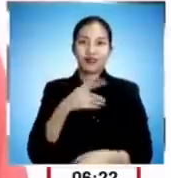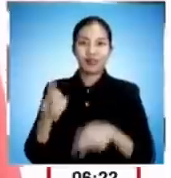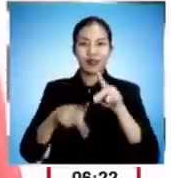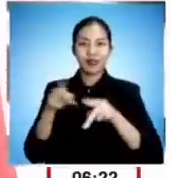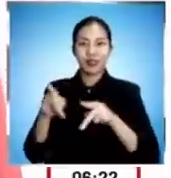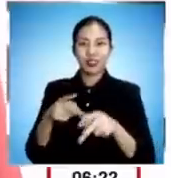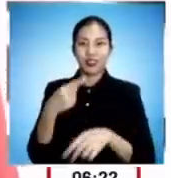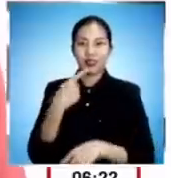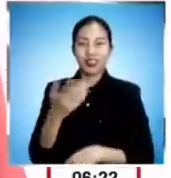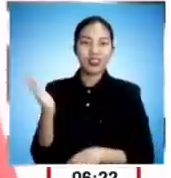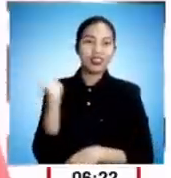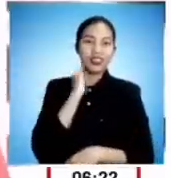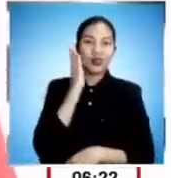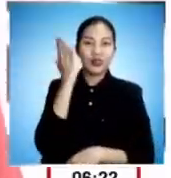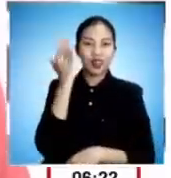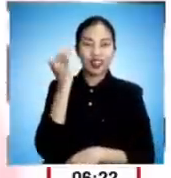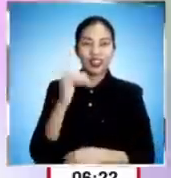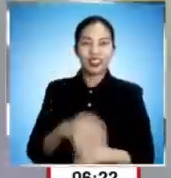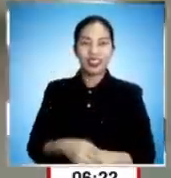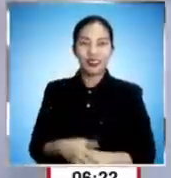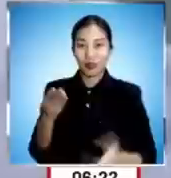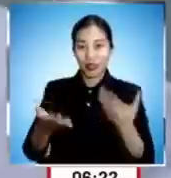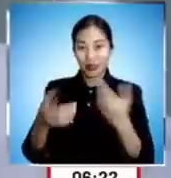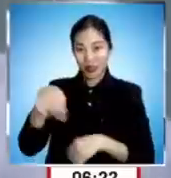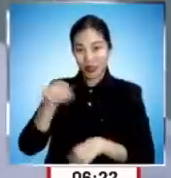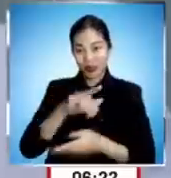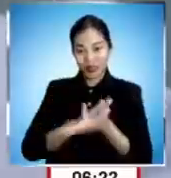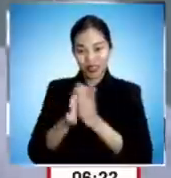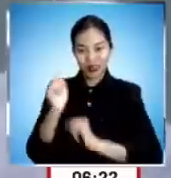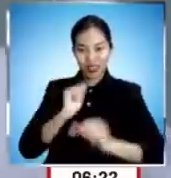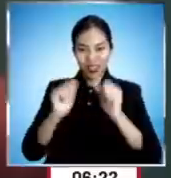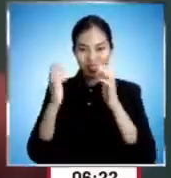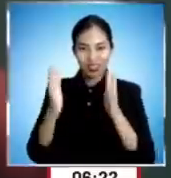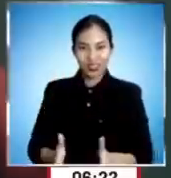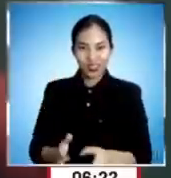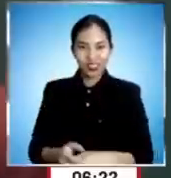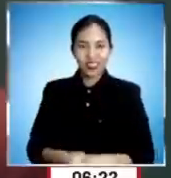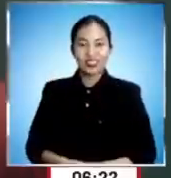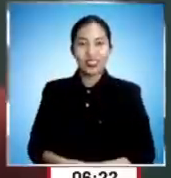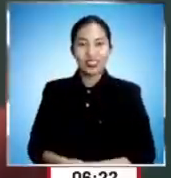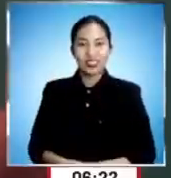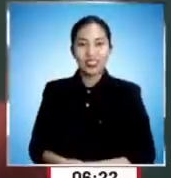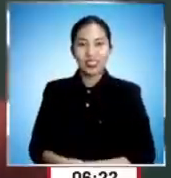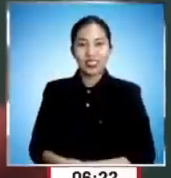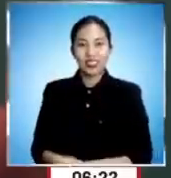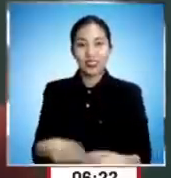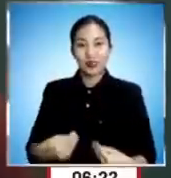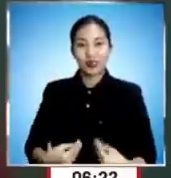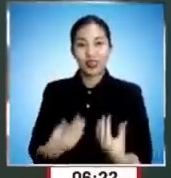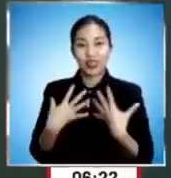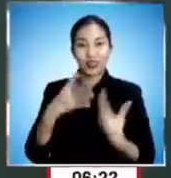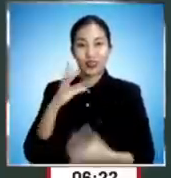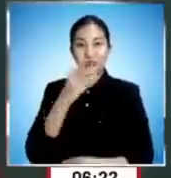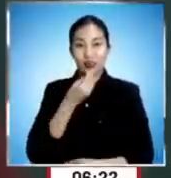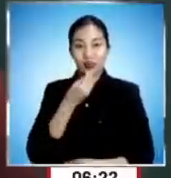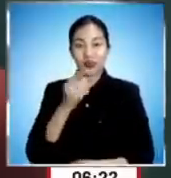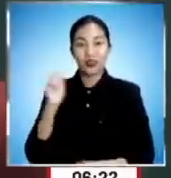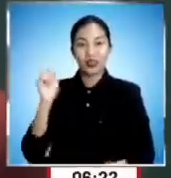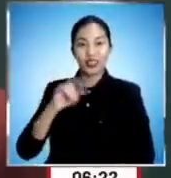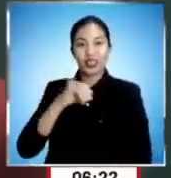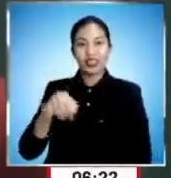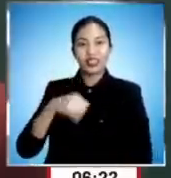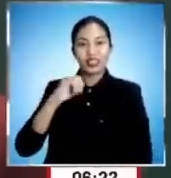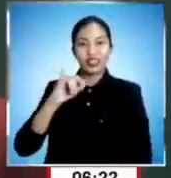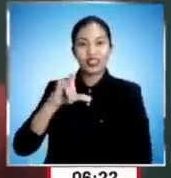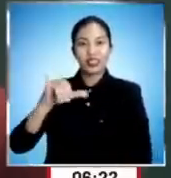Practice na din yon, malay nyo maging artista soon, di ba? Isa sa inspirasyon niya sa kanyang actingan, si Gillian Ward. Nagkakaproblema